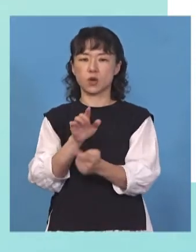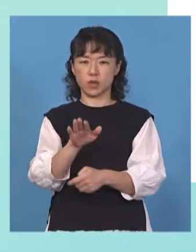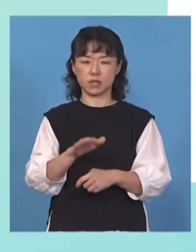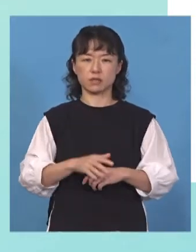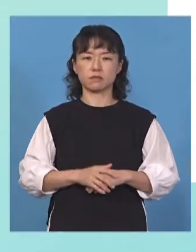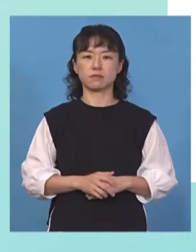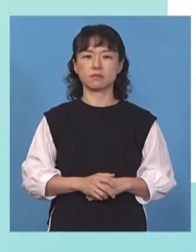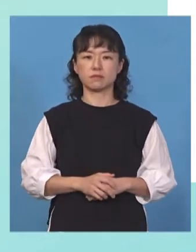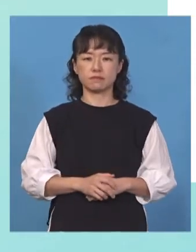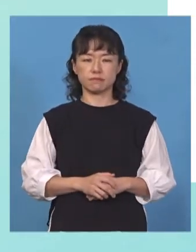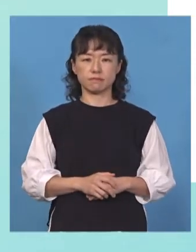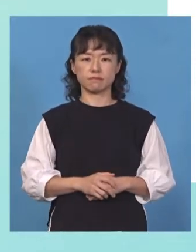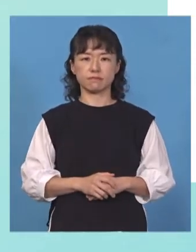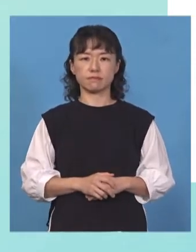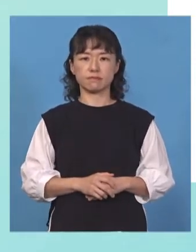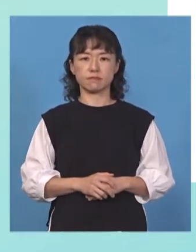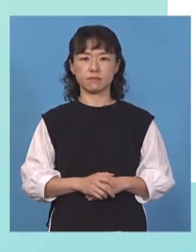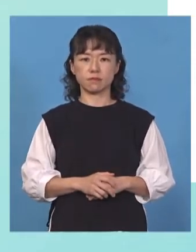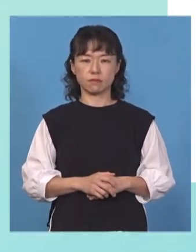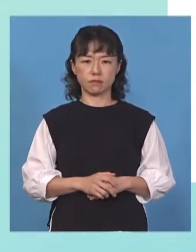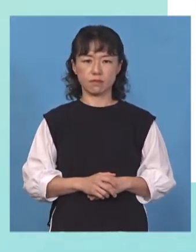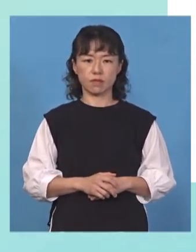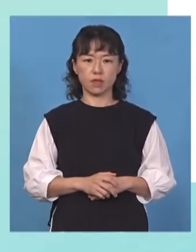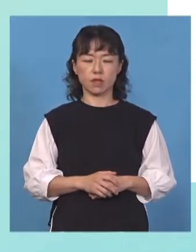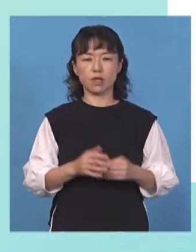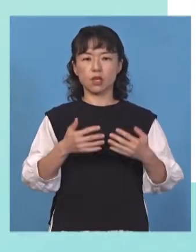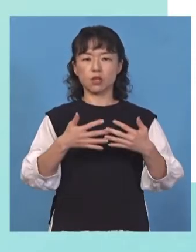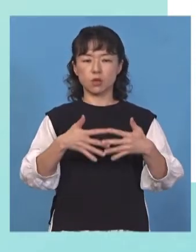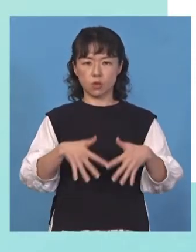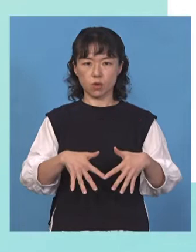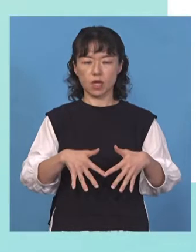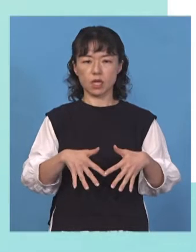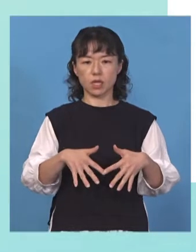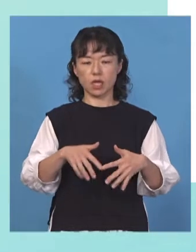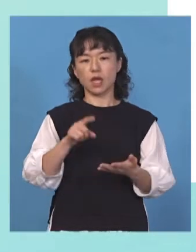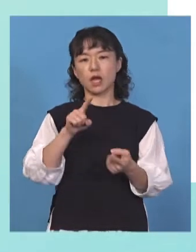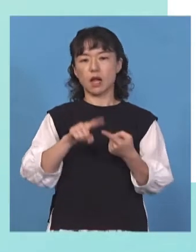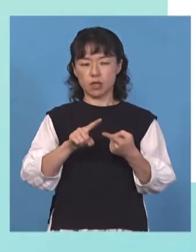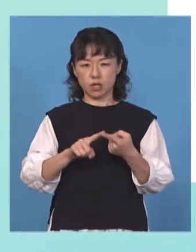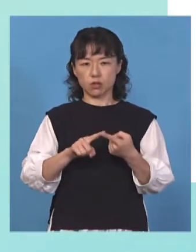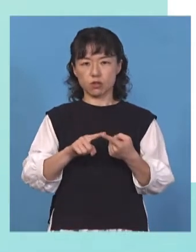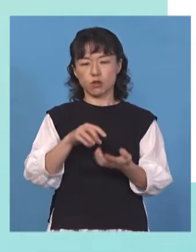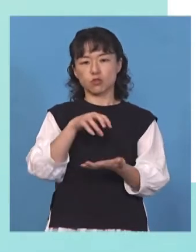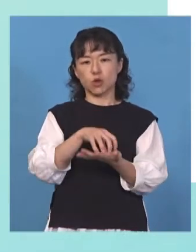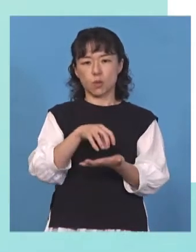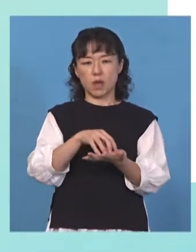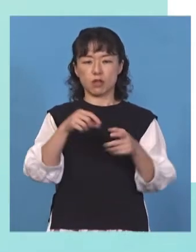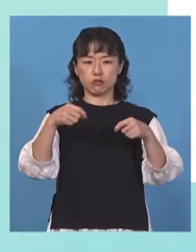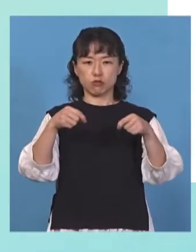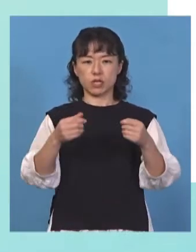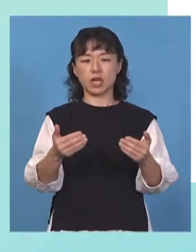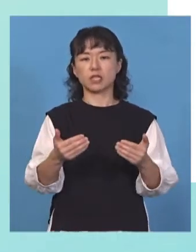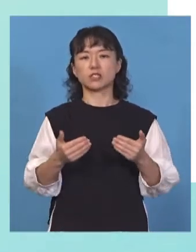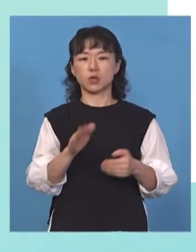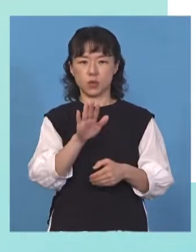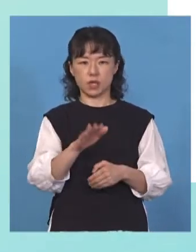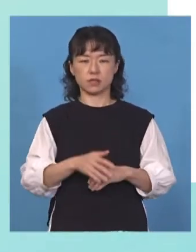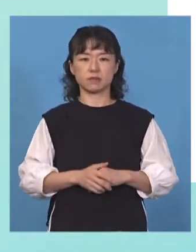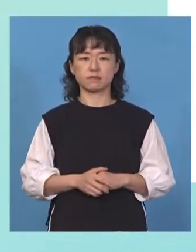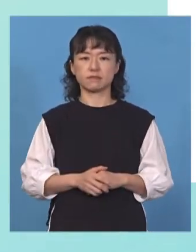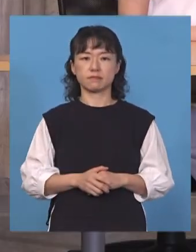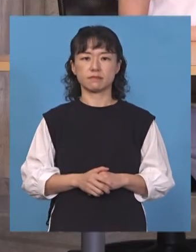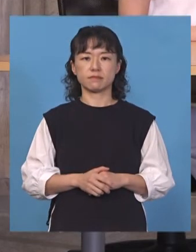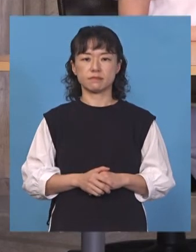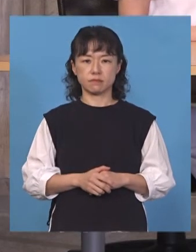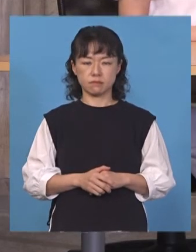人が対象となります。なお、要件に該当することを証明する書類が必要となりますので、ご注意ください。 わかりました